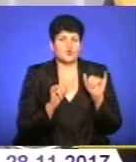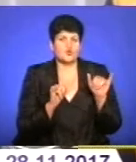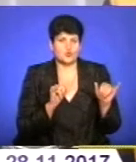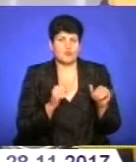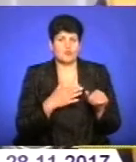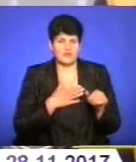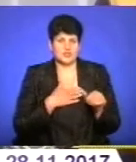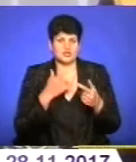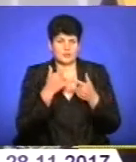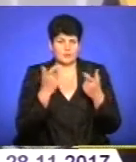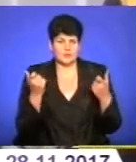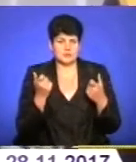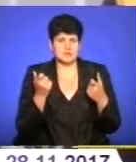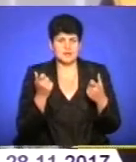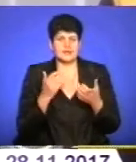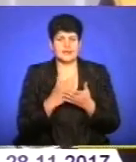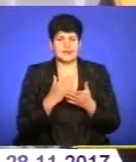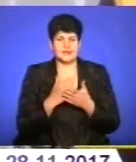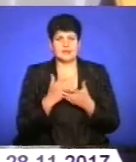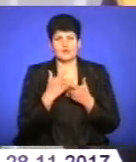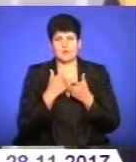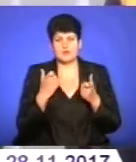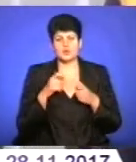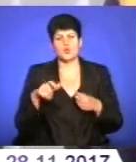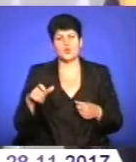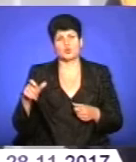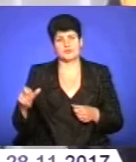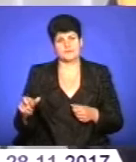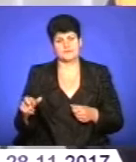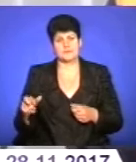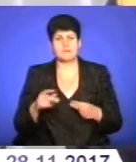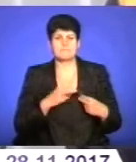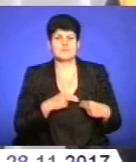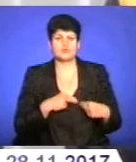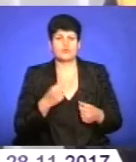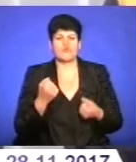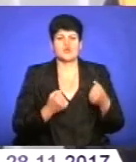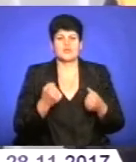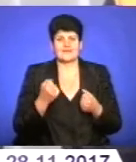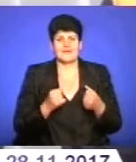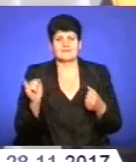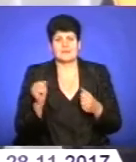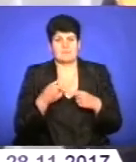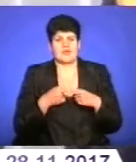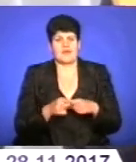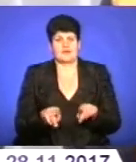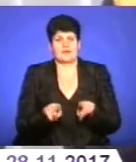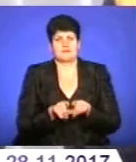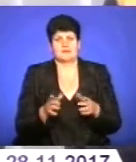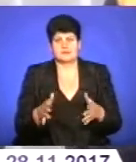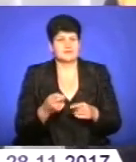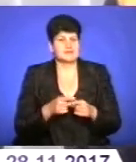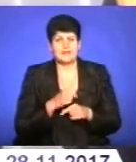нашій інформації, по запиту, є інформація, що люди працюють водіями і автоматично механіками. Таке